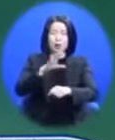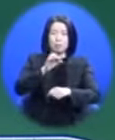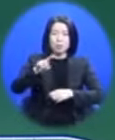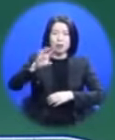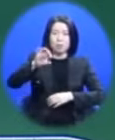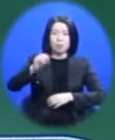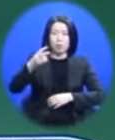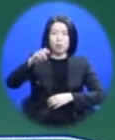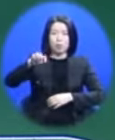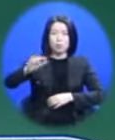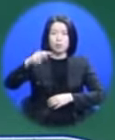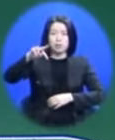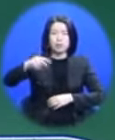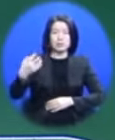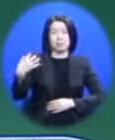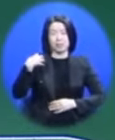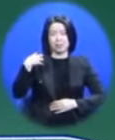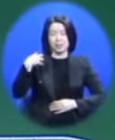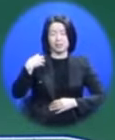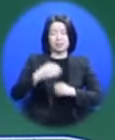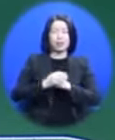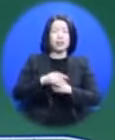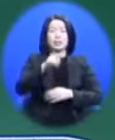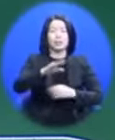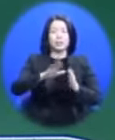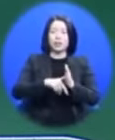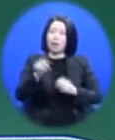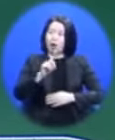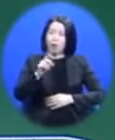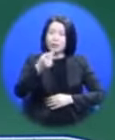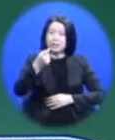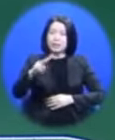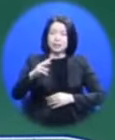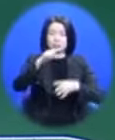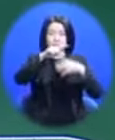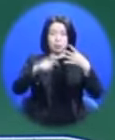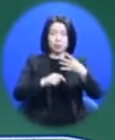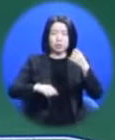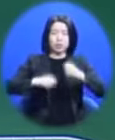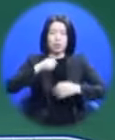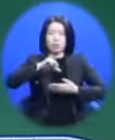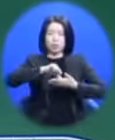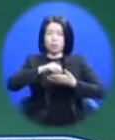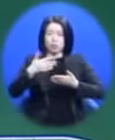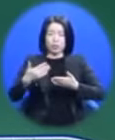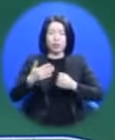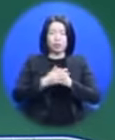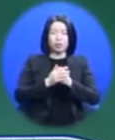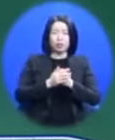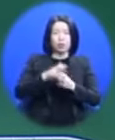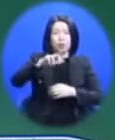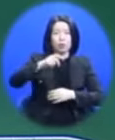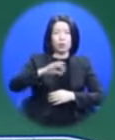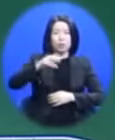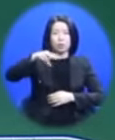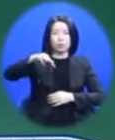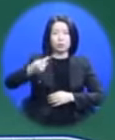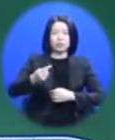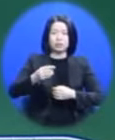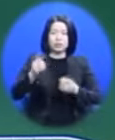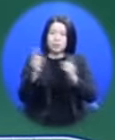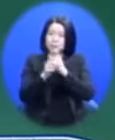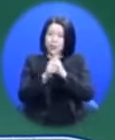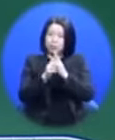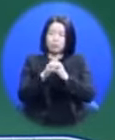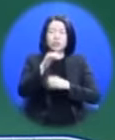맡게 되었습니다. 당시 어느 코미디 프로그램에서 유행했던 꽁트를 패러디한 것인데